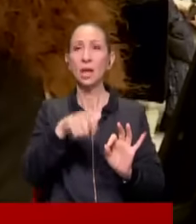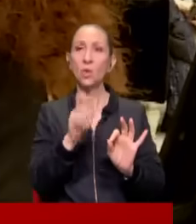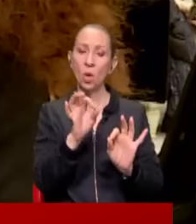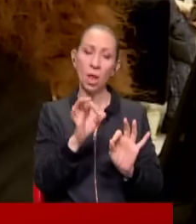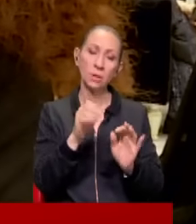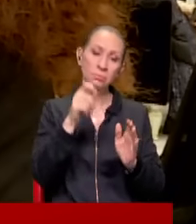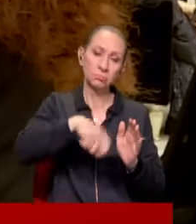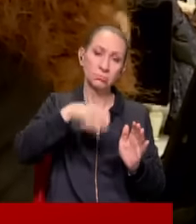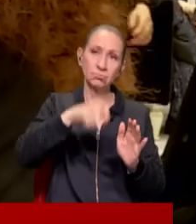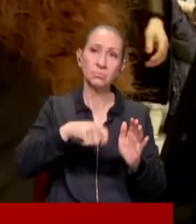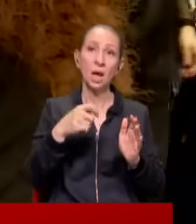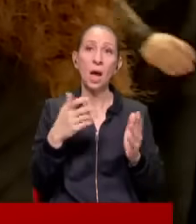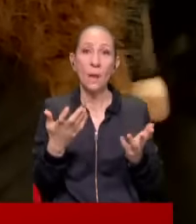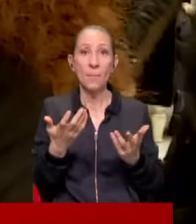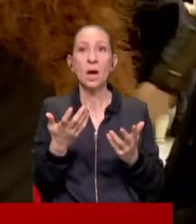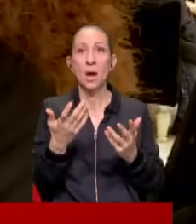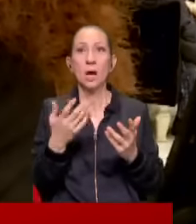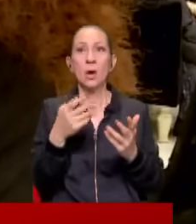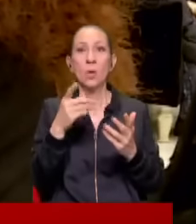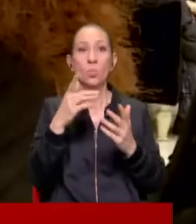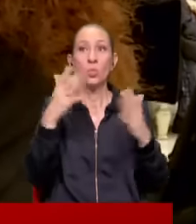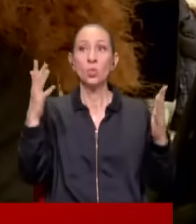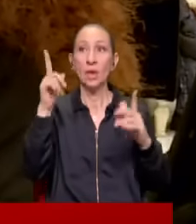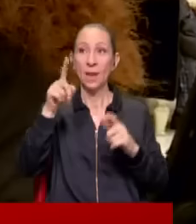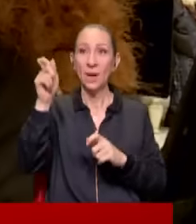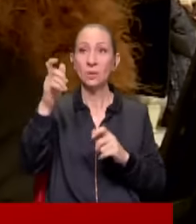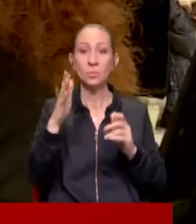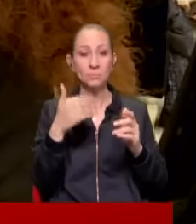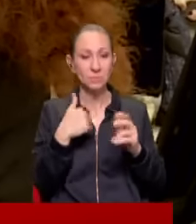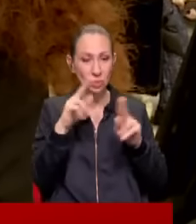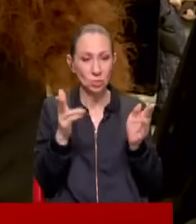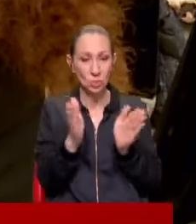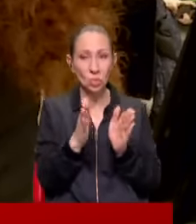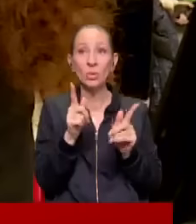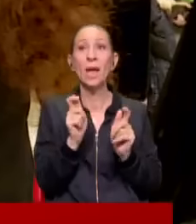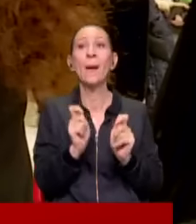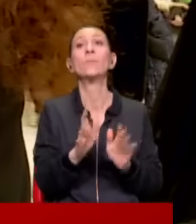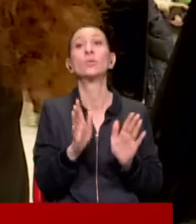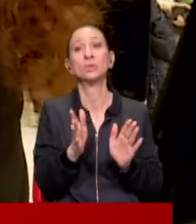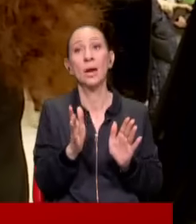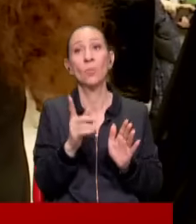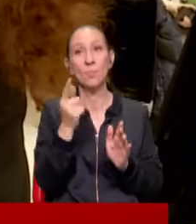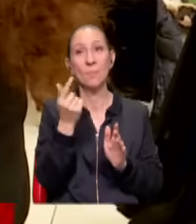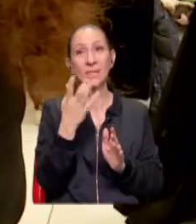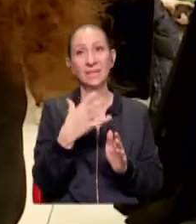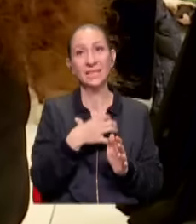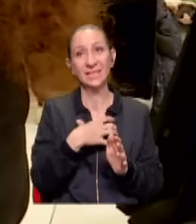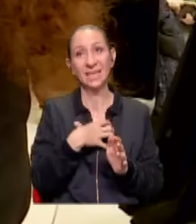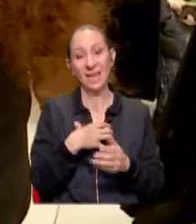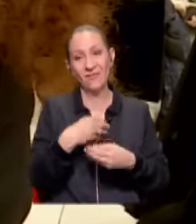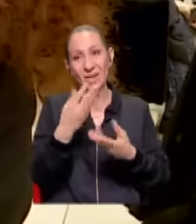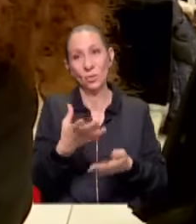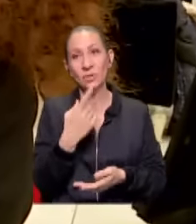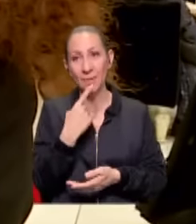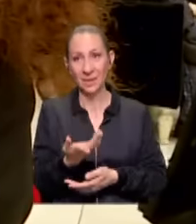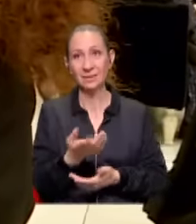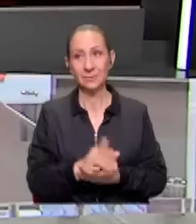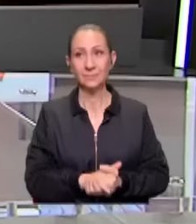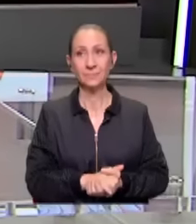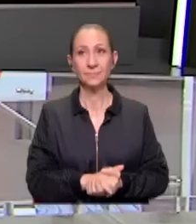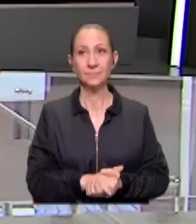da öyle hareket ettik. Tabi zincirler bunu yaparken daha küçük esnaf bunu yapmıyorsa bu biraz da kendinden veriyor demektir.